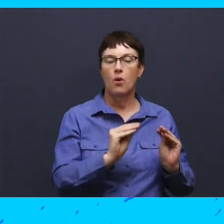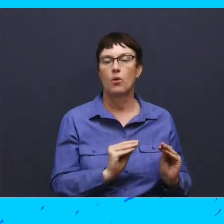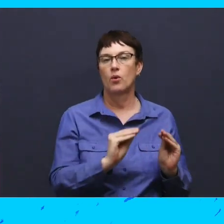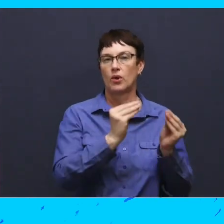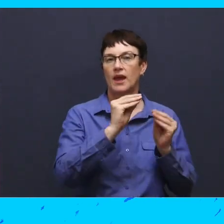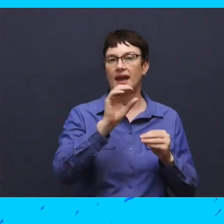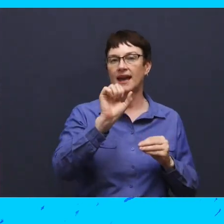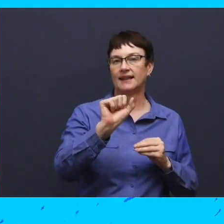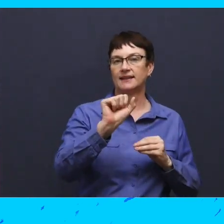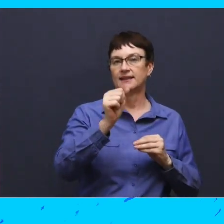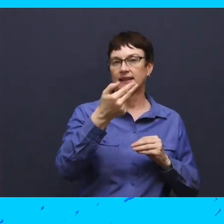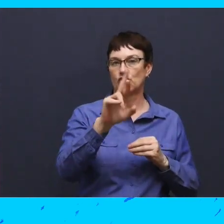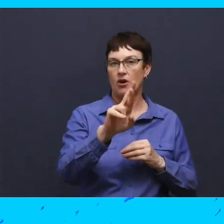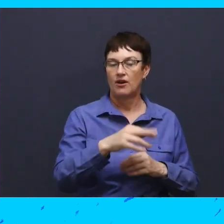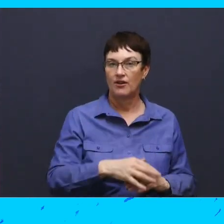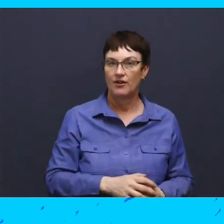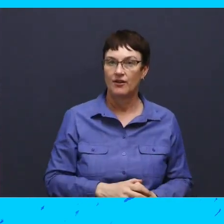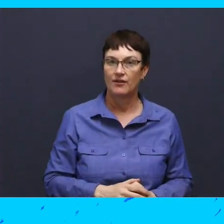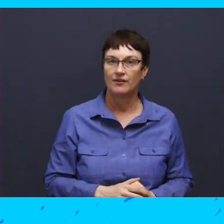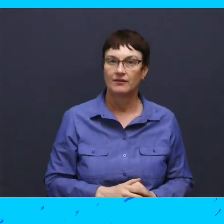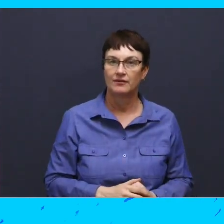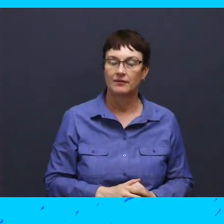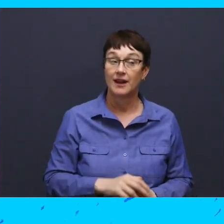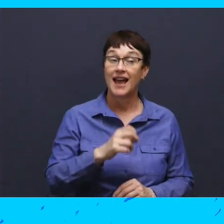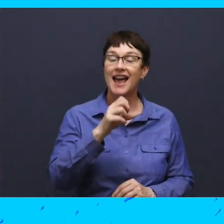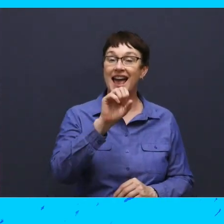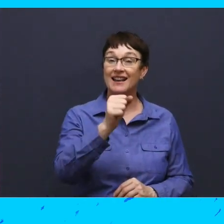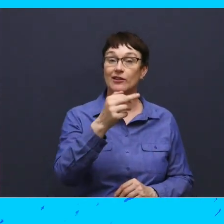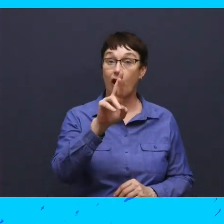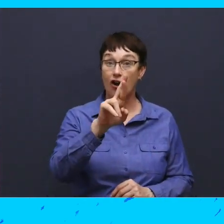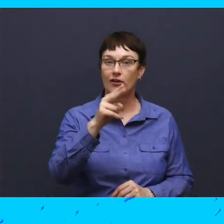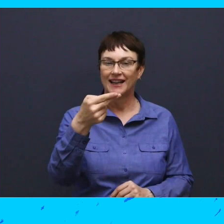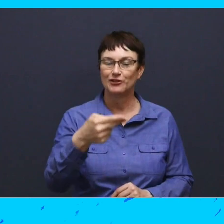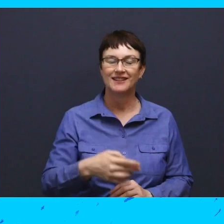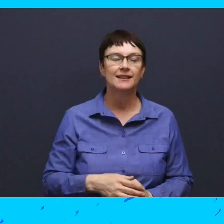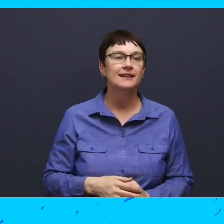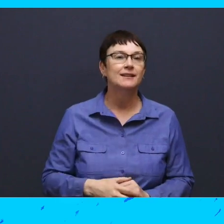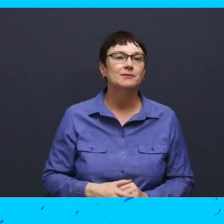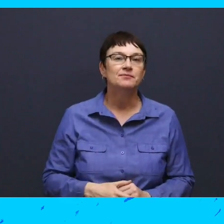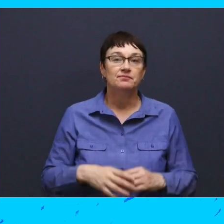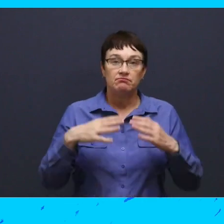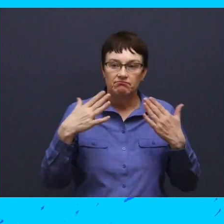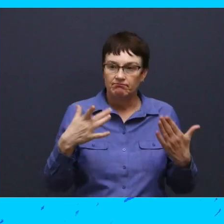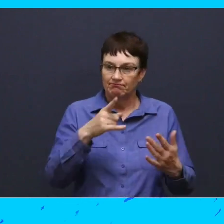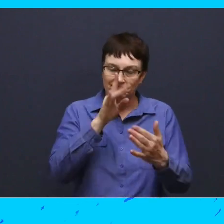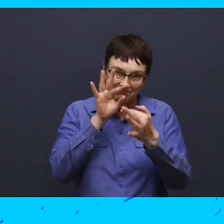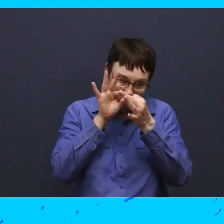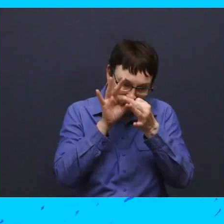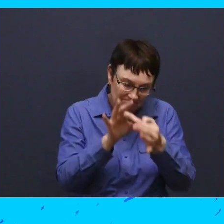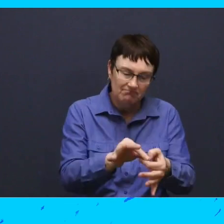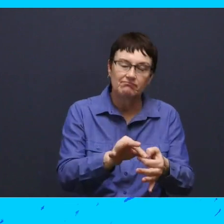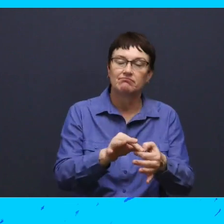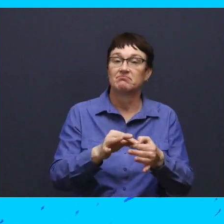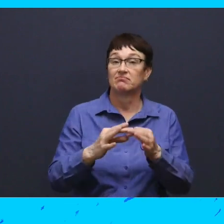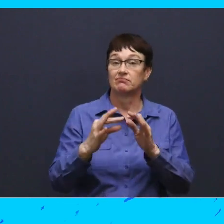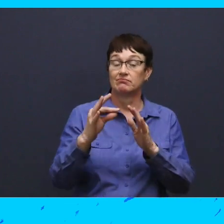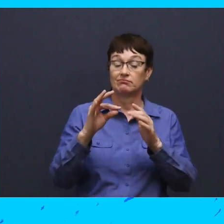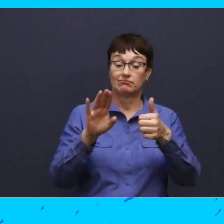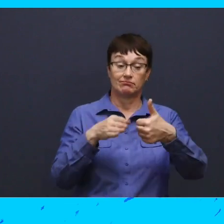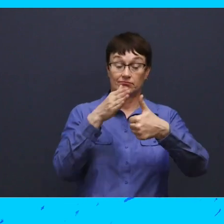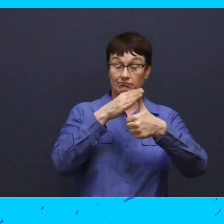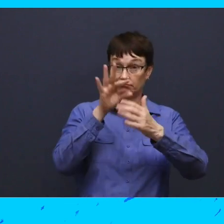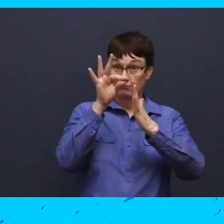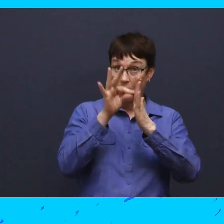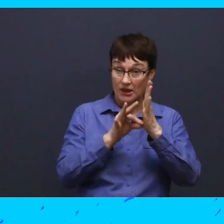des adolescents? La première, c'était le dialogue, ensuite l'engagement avec les législateurs et après